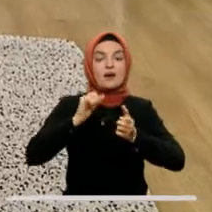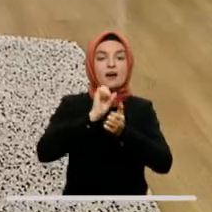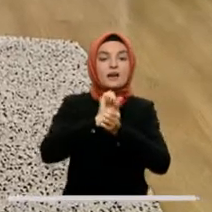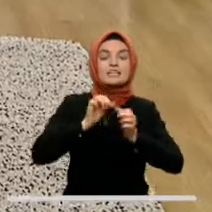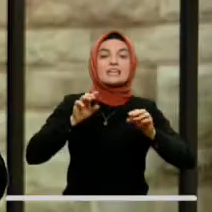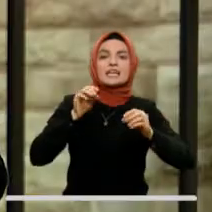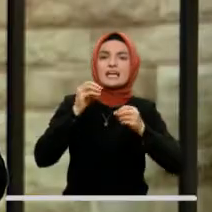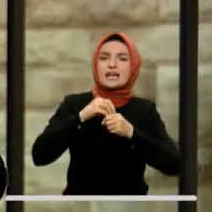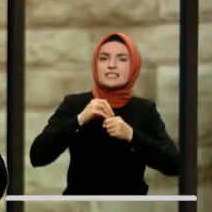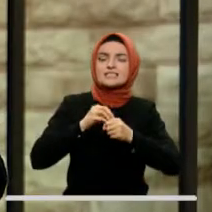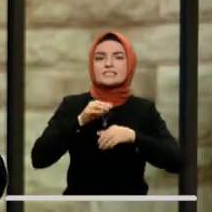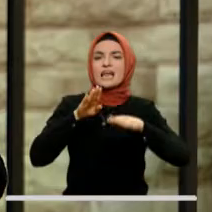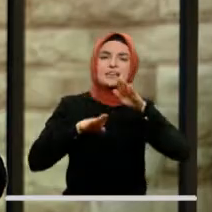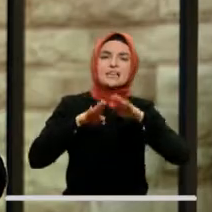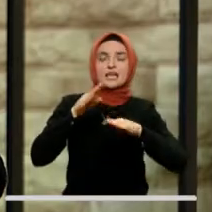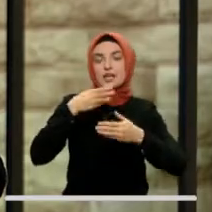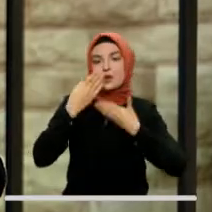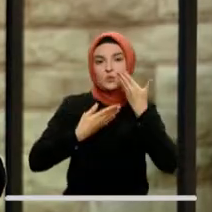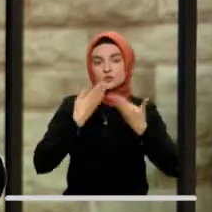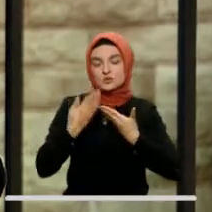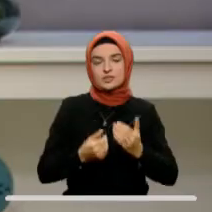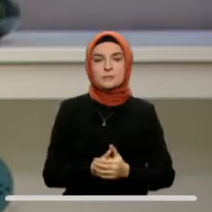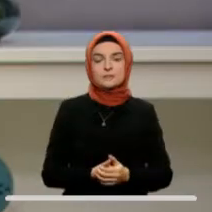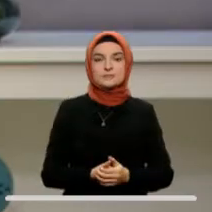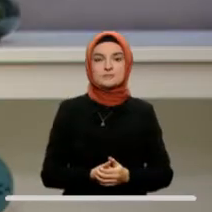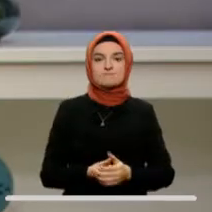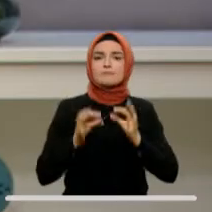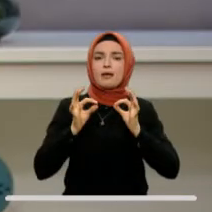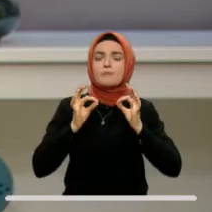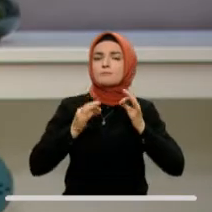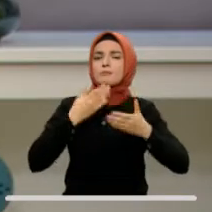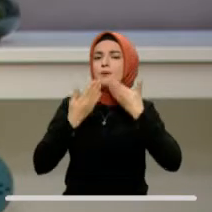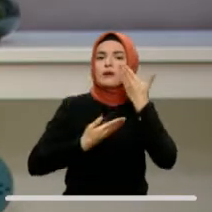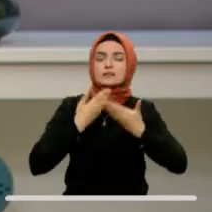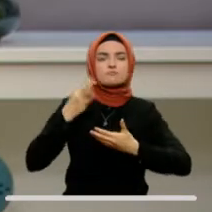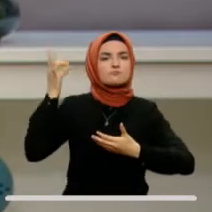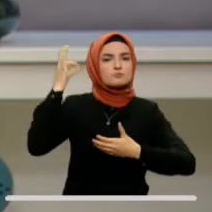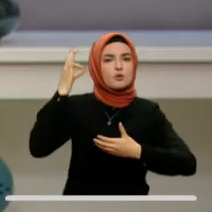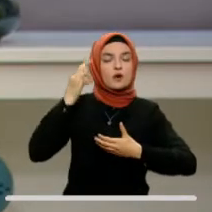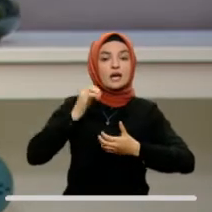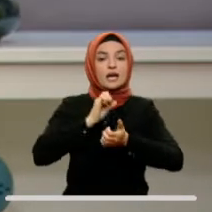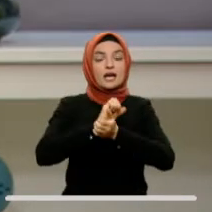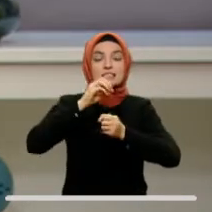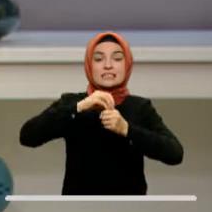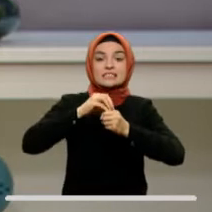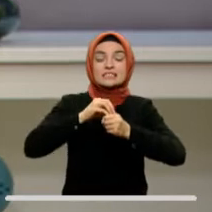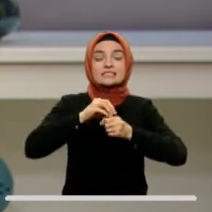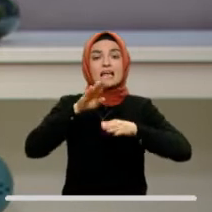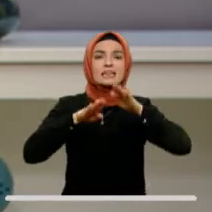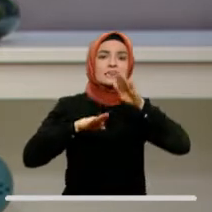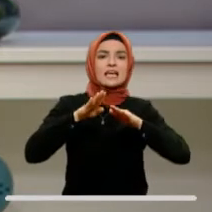aileler arasındaki dengeyi konuşuyor olacağız bugün. Evet. Şimdi hocam hep bahsederiz, hep duyarız aileler arasında denge çok önemli,